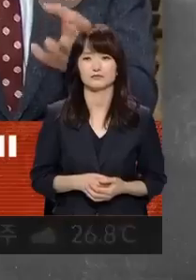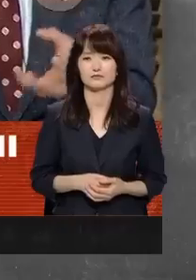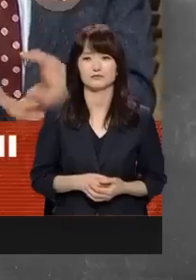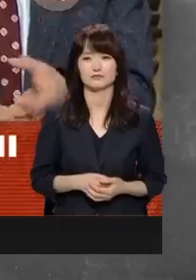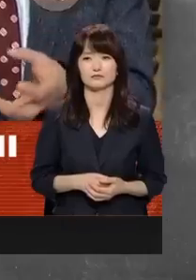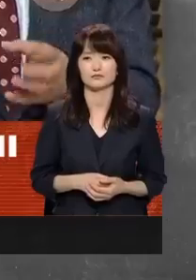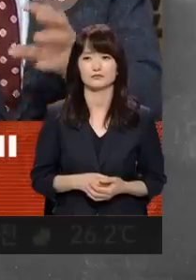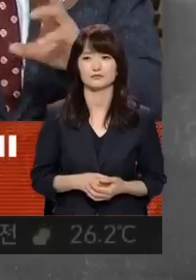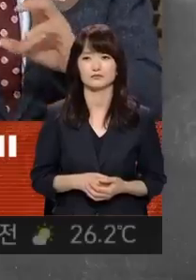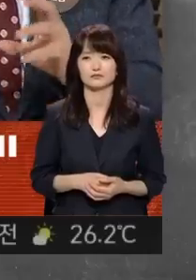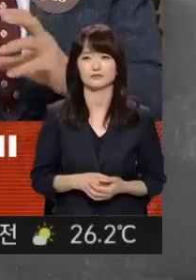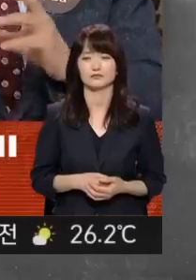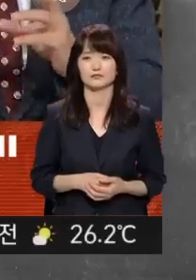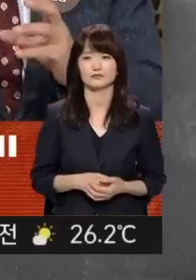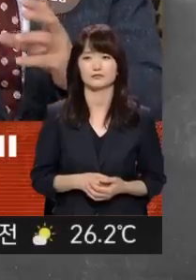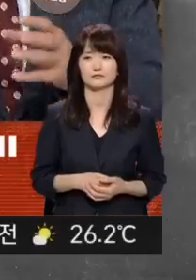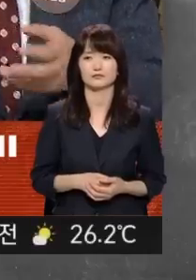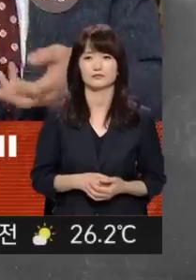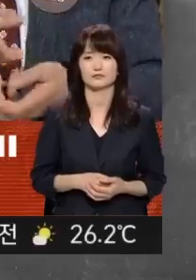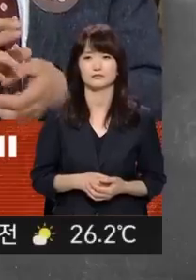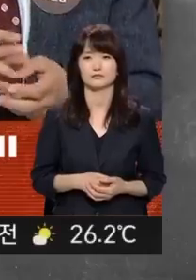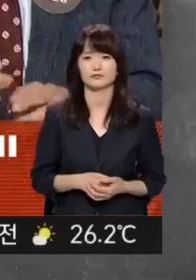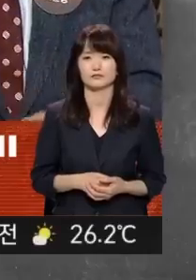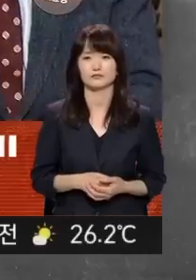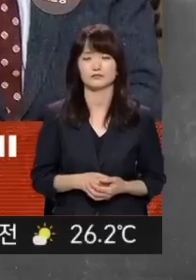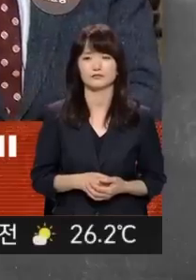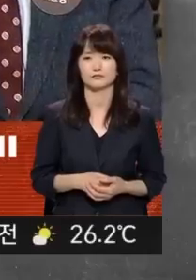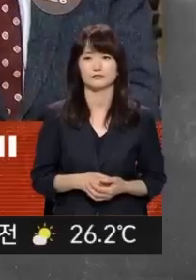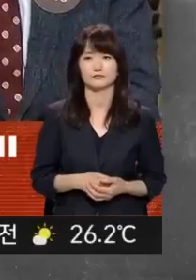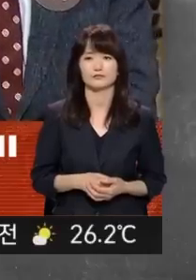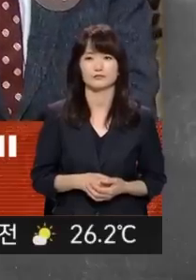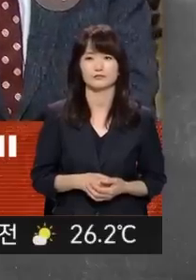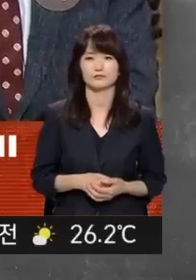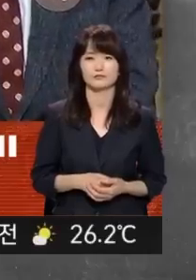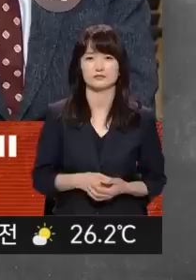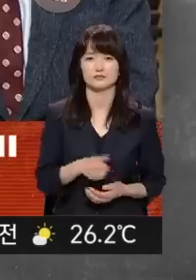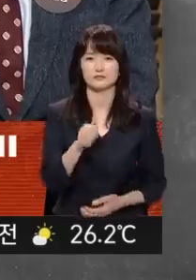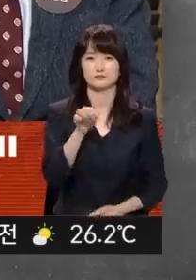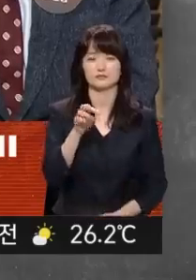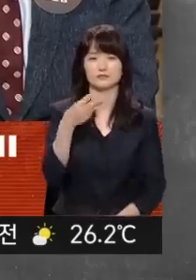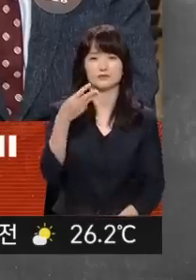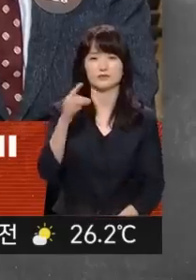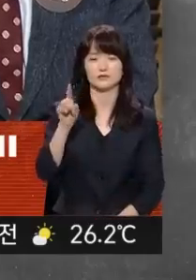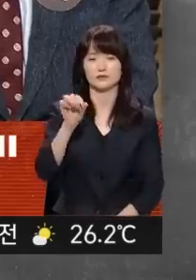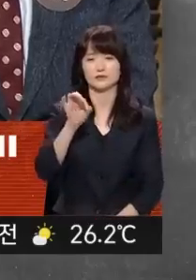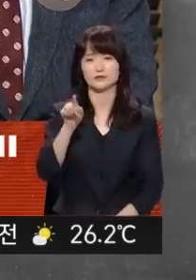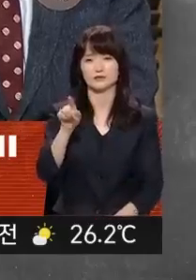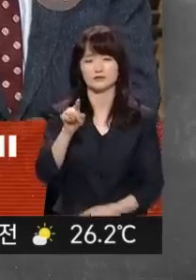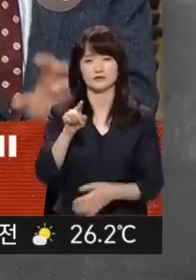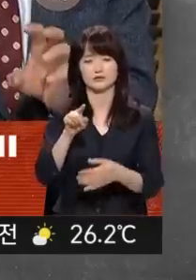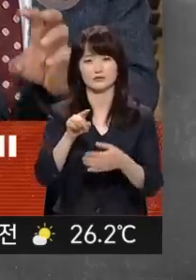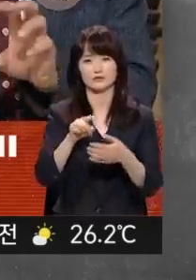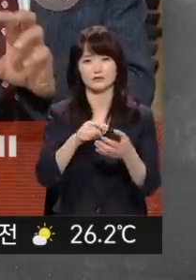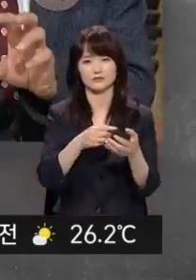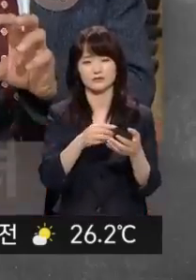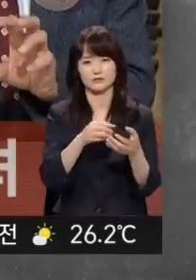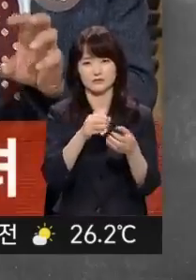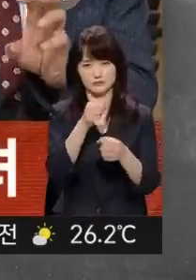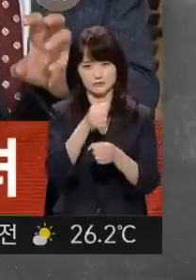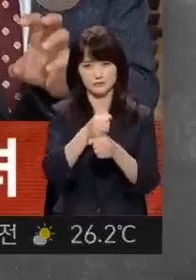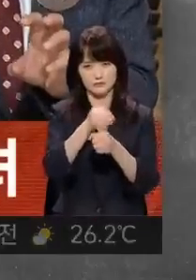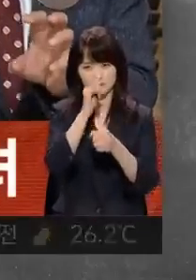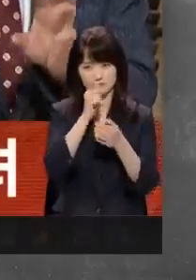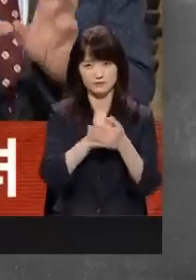여러 가지 어떤 장식을 하는데 헬라어라고 아주 특이한 그런 문자가 있는데 그것으로 이제 도배를 해놓고 그래서 이제 아이들